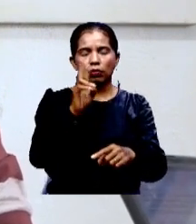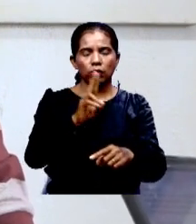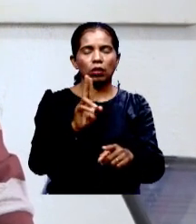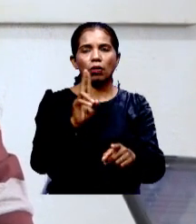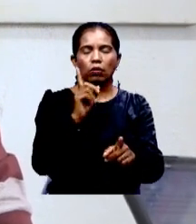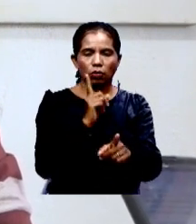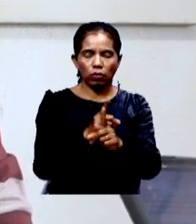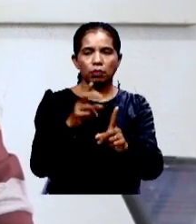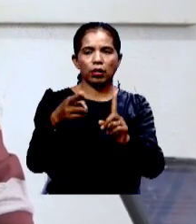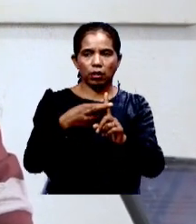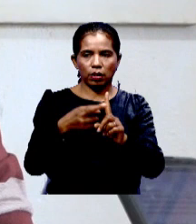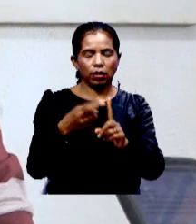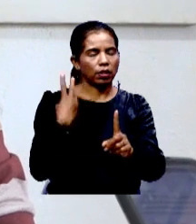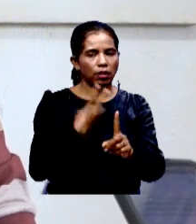ita